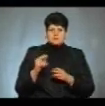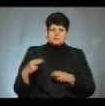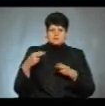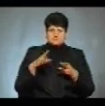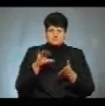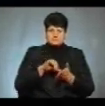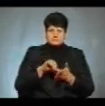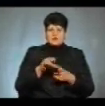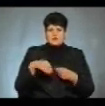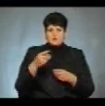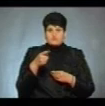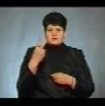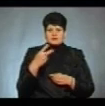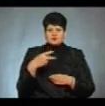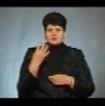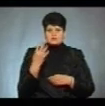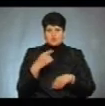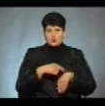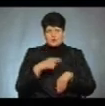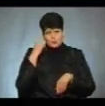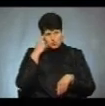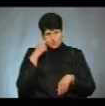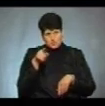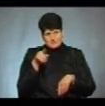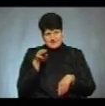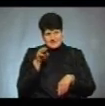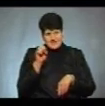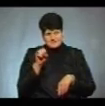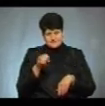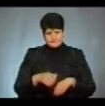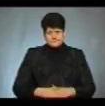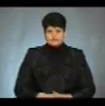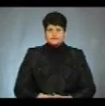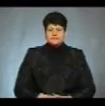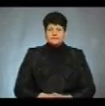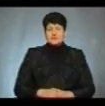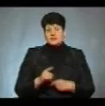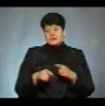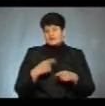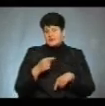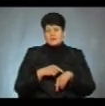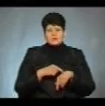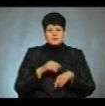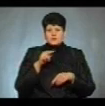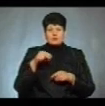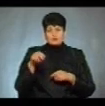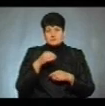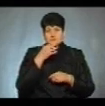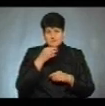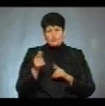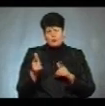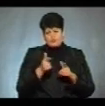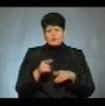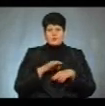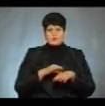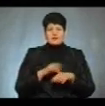вам 24 години. Думайте. За кілька годин Петро Порошенко відповів – готовий провести дебати